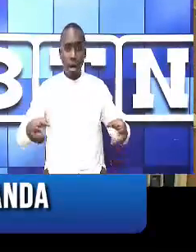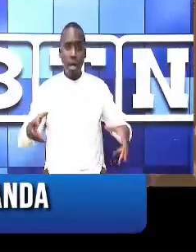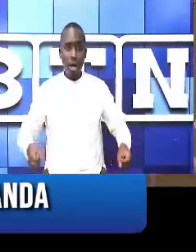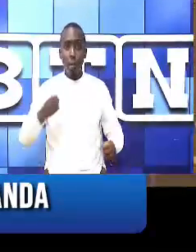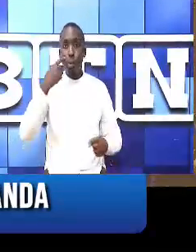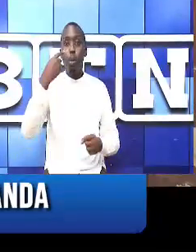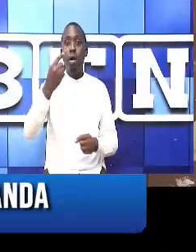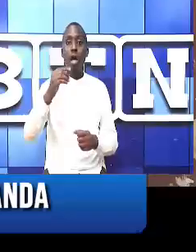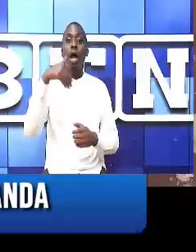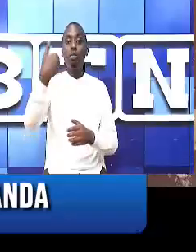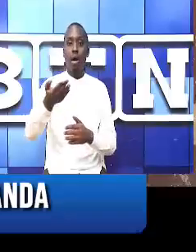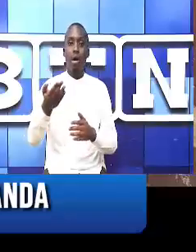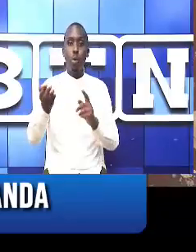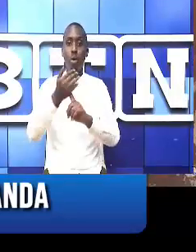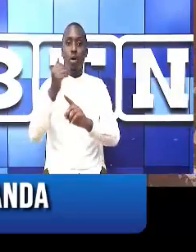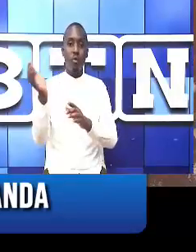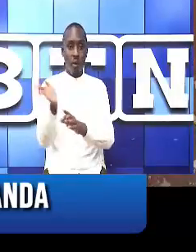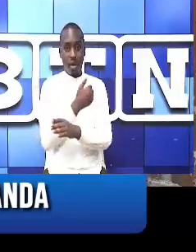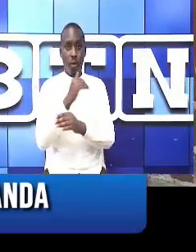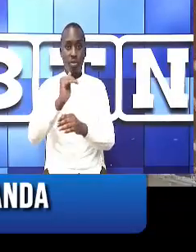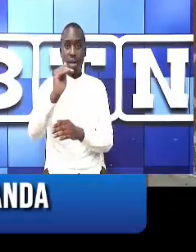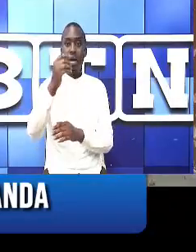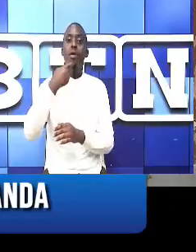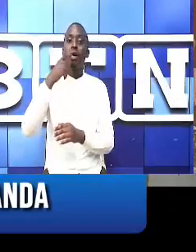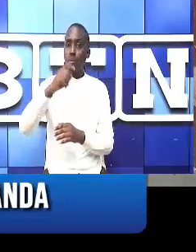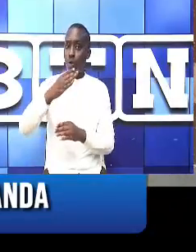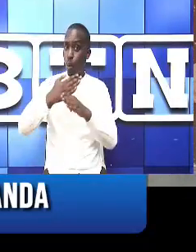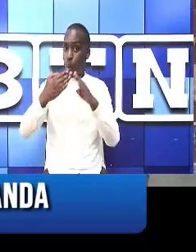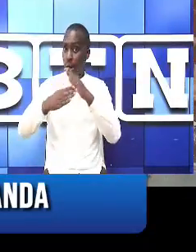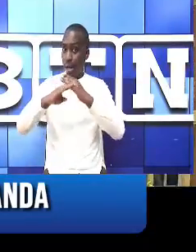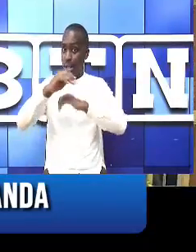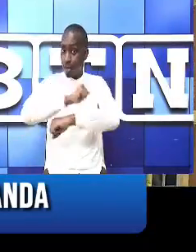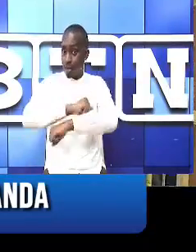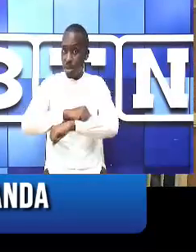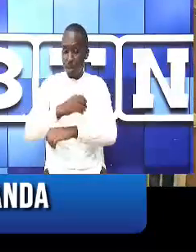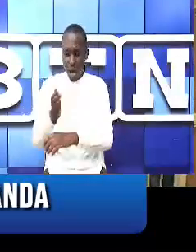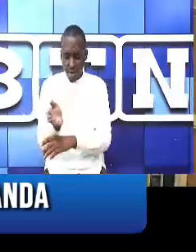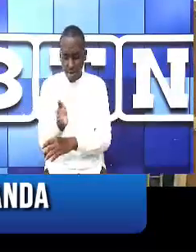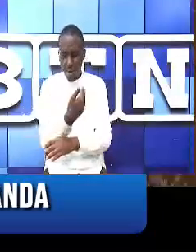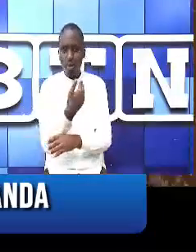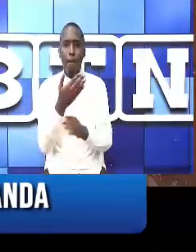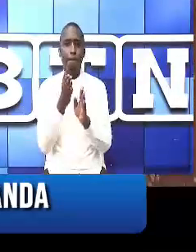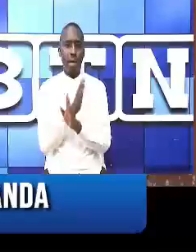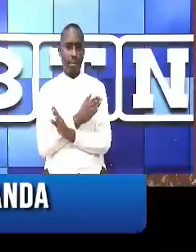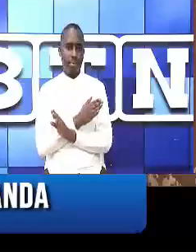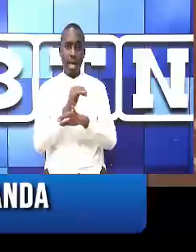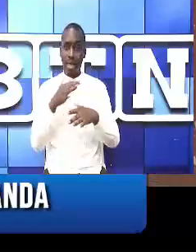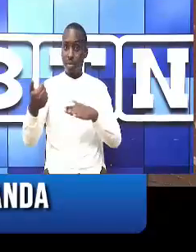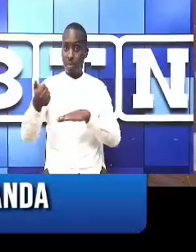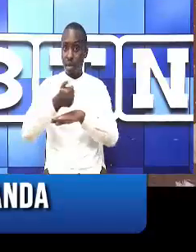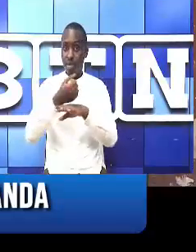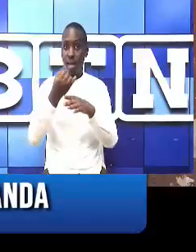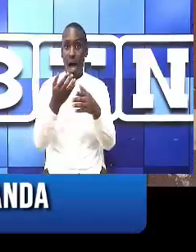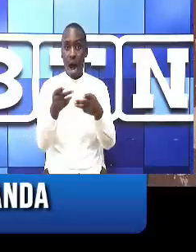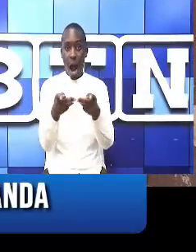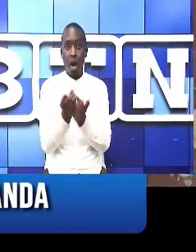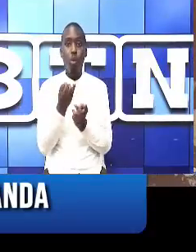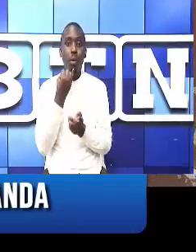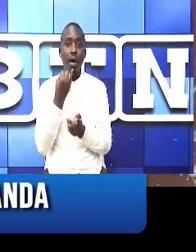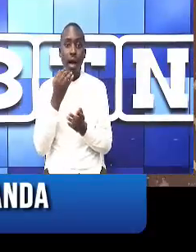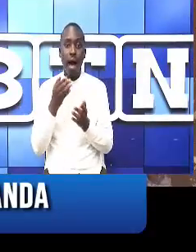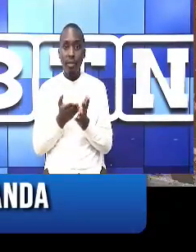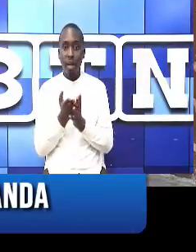gukura esikariye esikariye ahubwo mwakwiye kuba mwarubatse rya shuri mwarazikuyeho cyangwa mwarashyizeho ahantu umwana azanyura ubwo